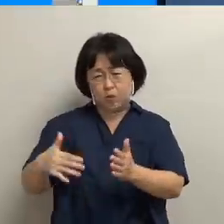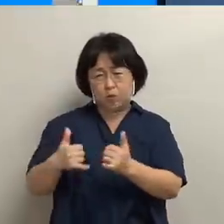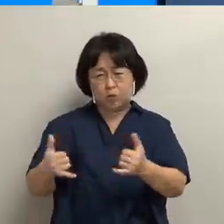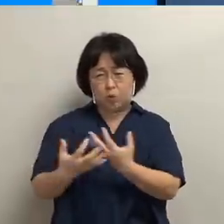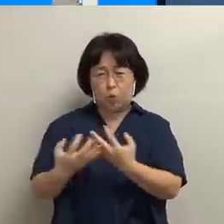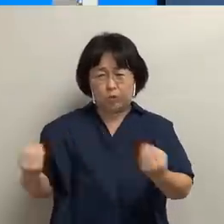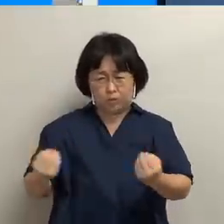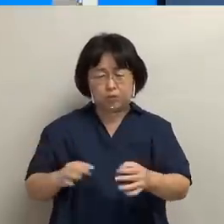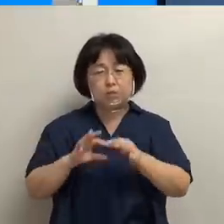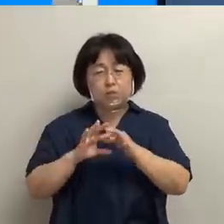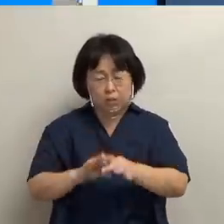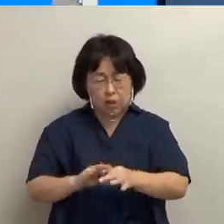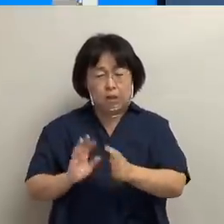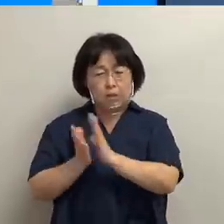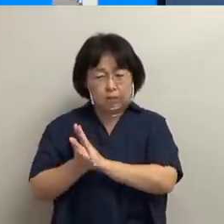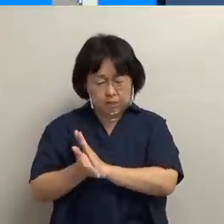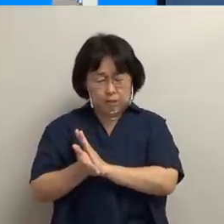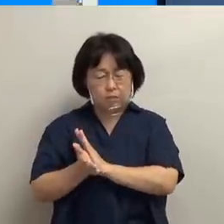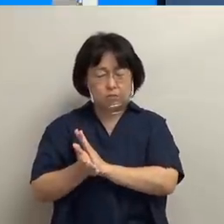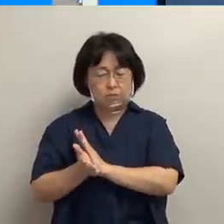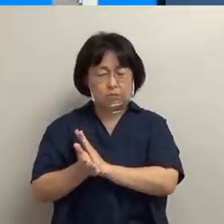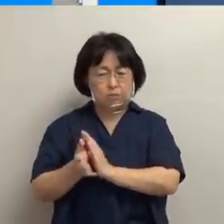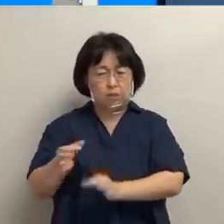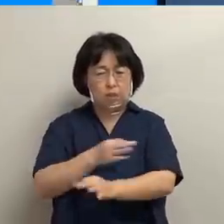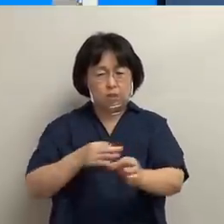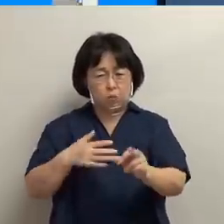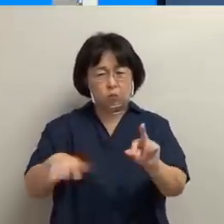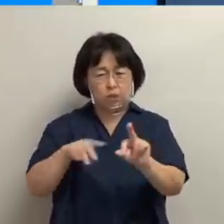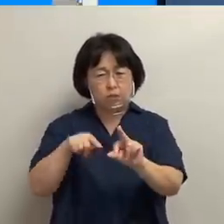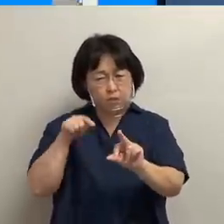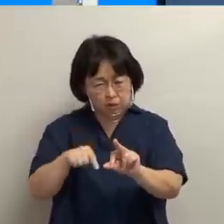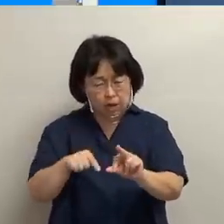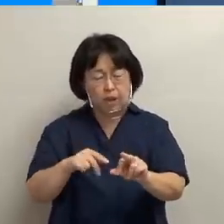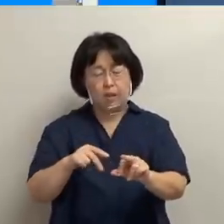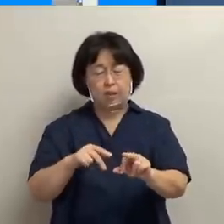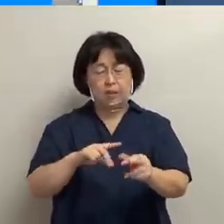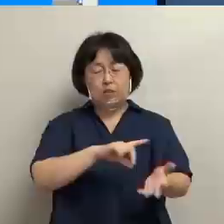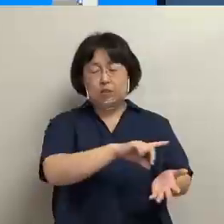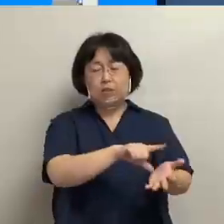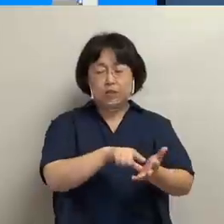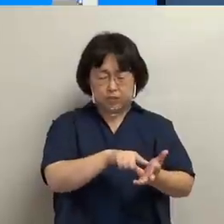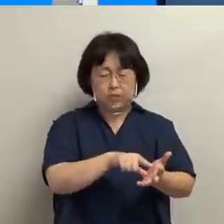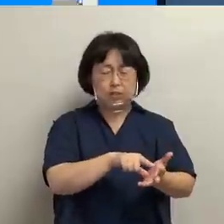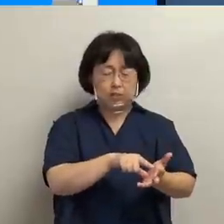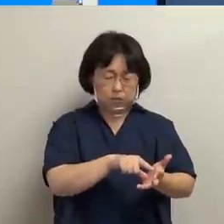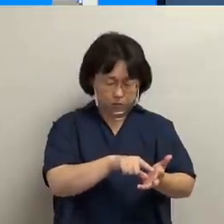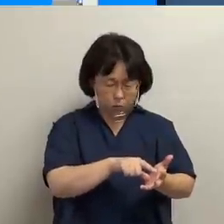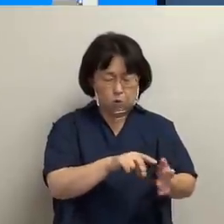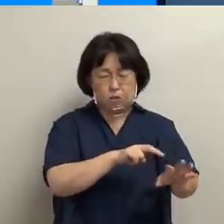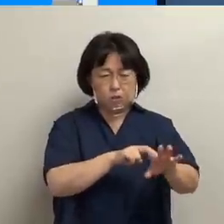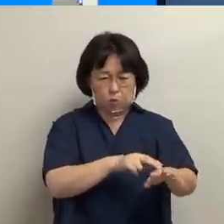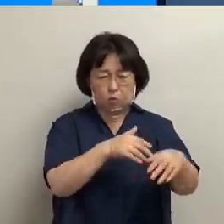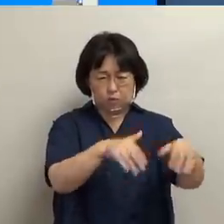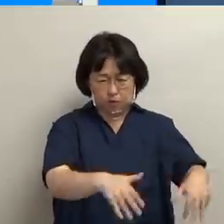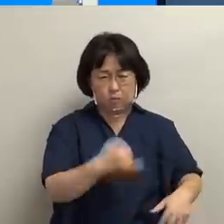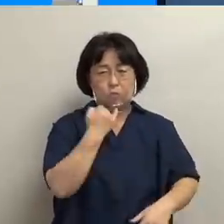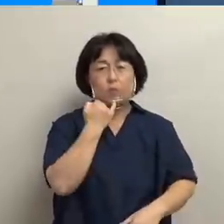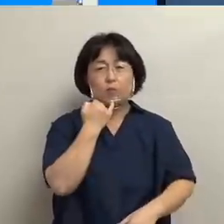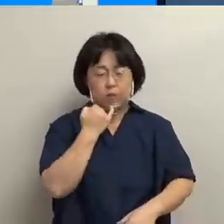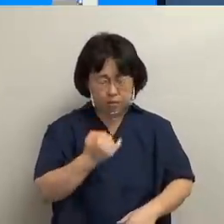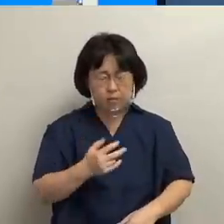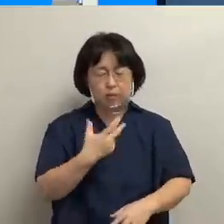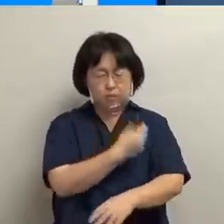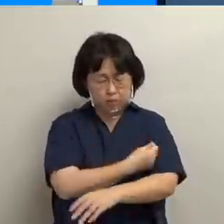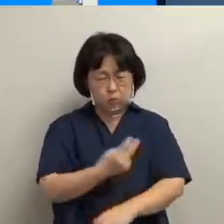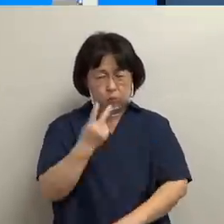センターも活用しもちろん地域の医療機関でもいいんですけども2回の摂取をですねぜひあのて着る